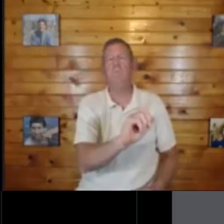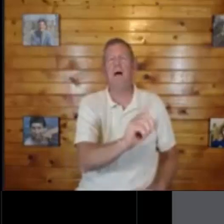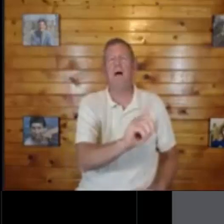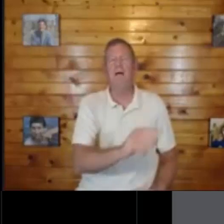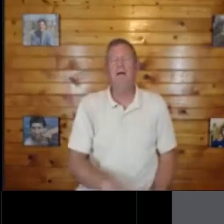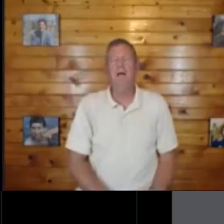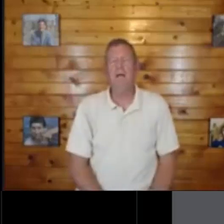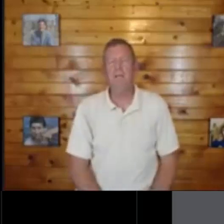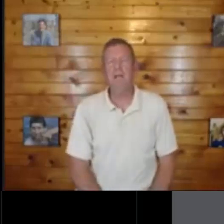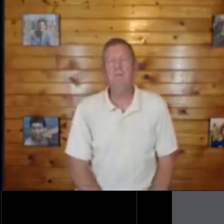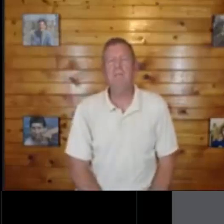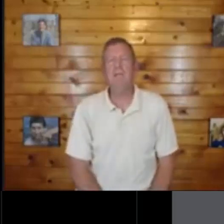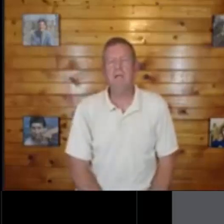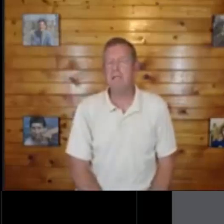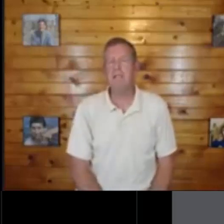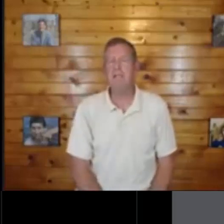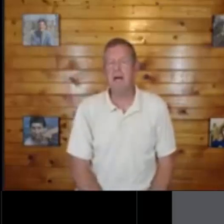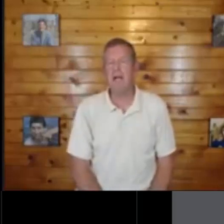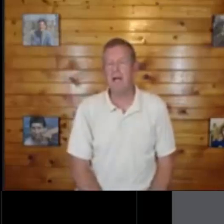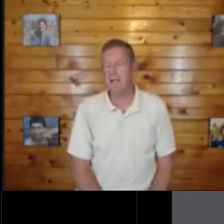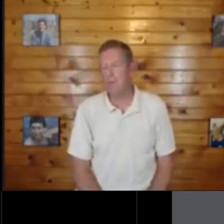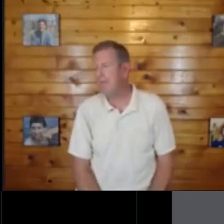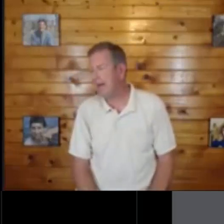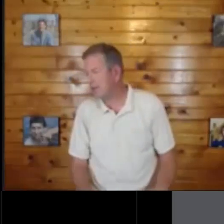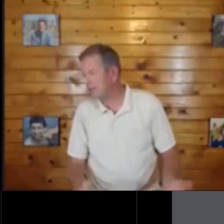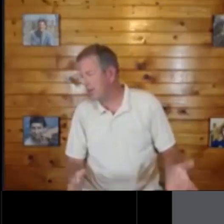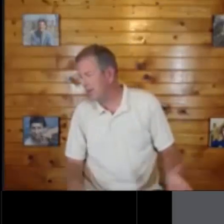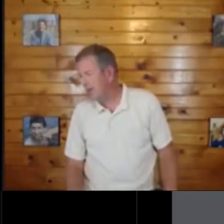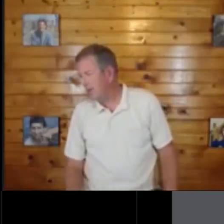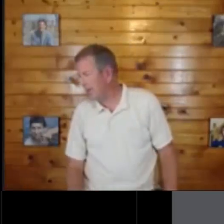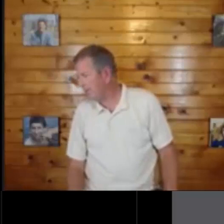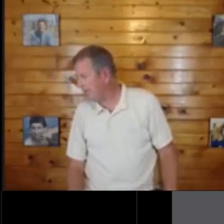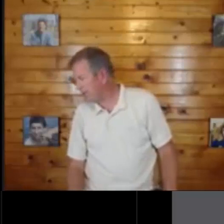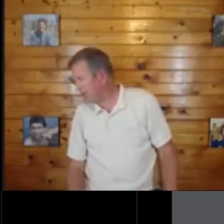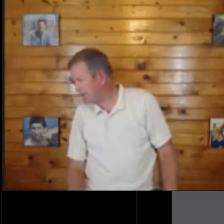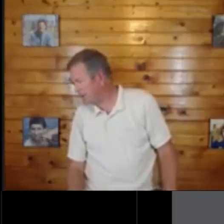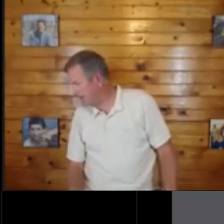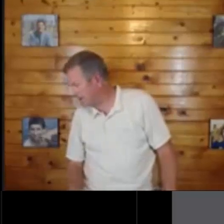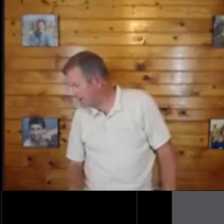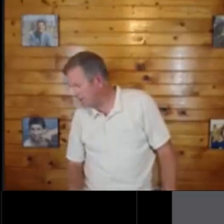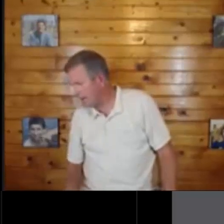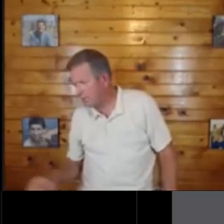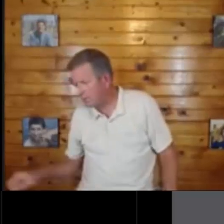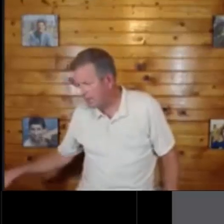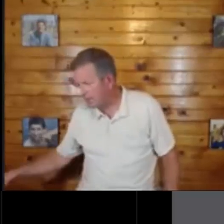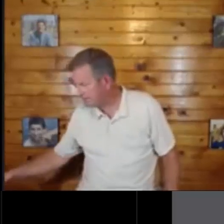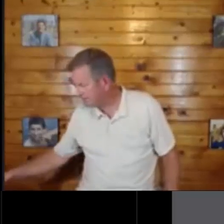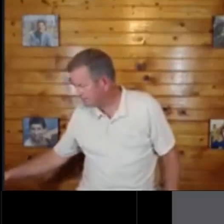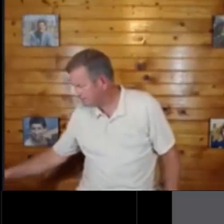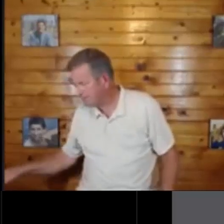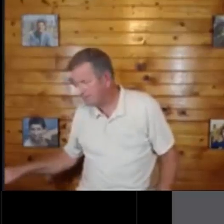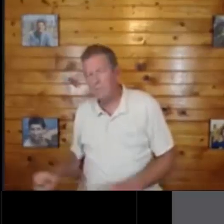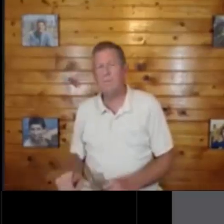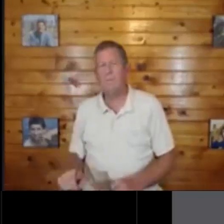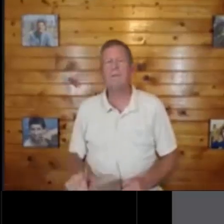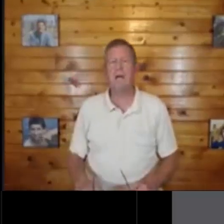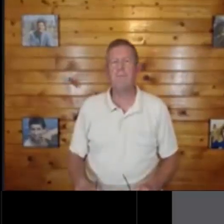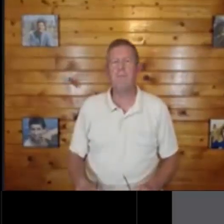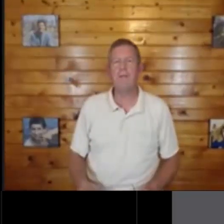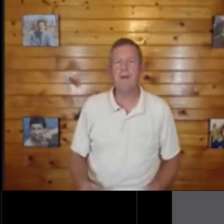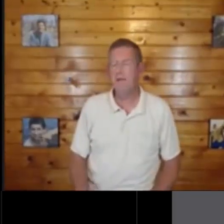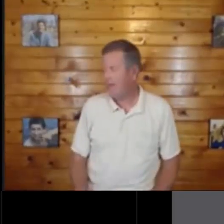n'écoute pas de la musique classique à la radio. Mais malheureusement, on n'a plus de temps, si je ne m'abuse pas. We're